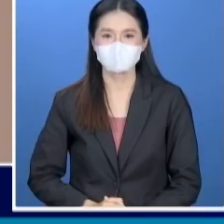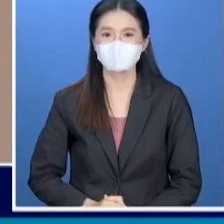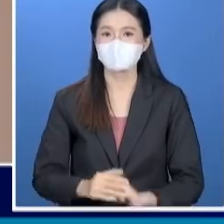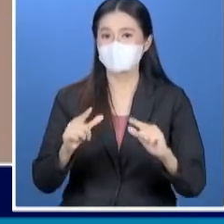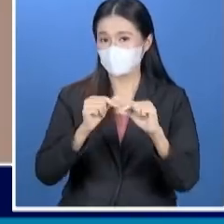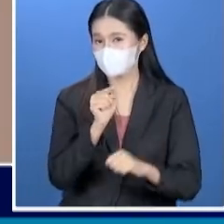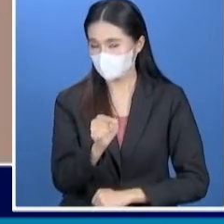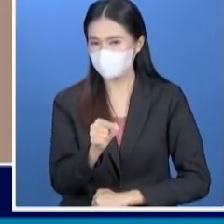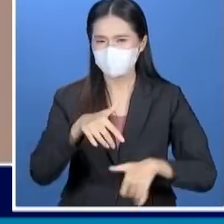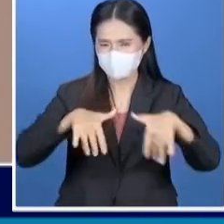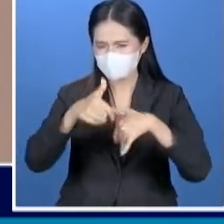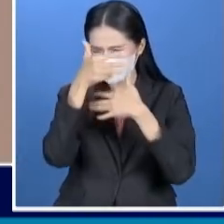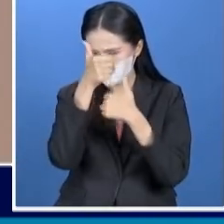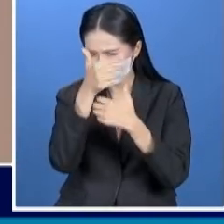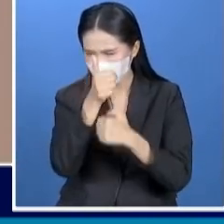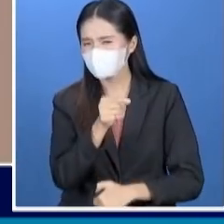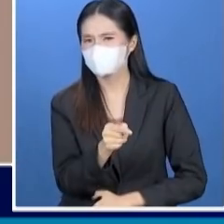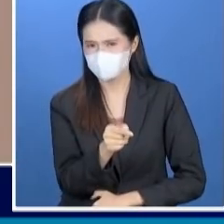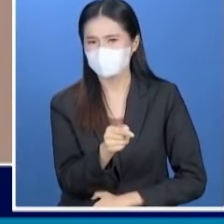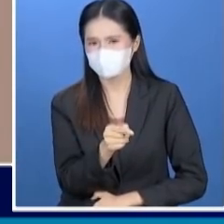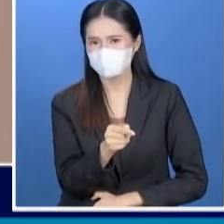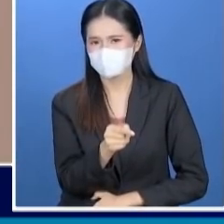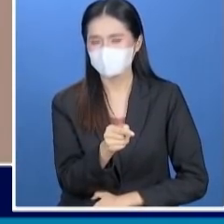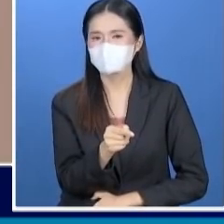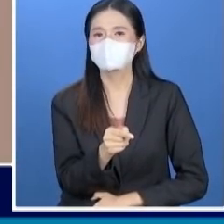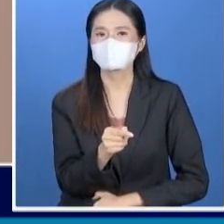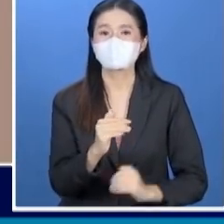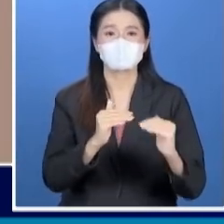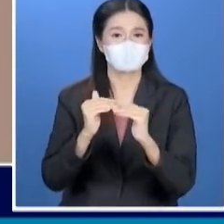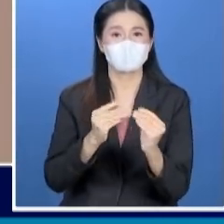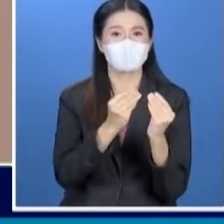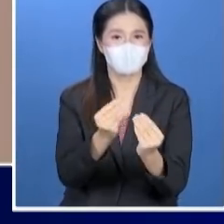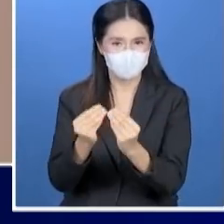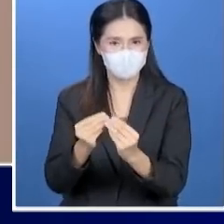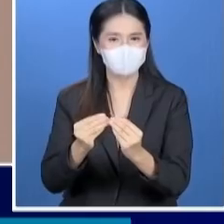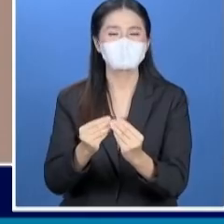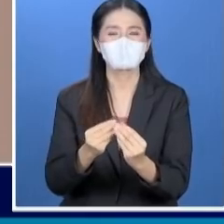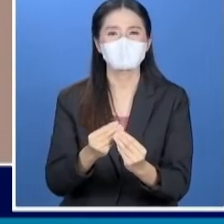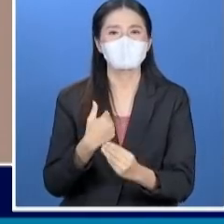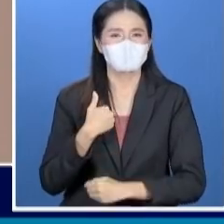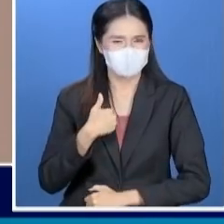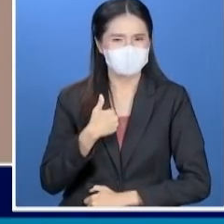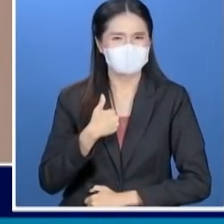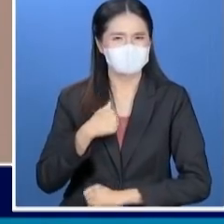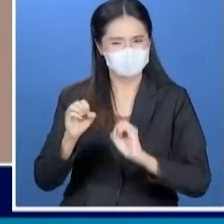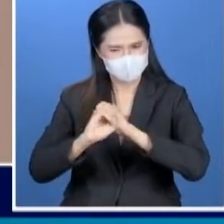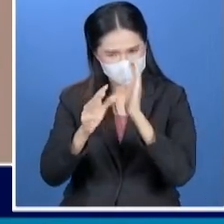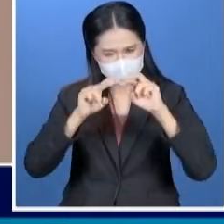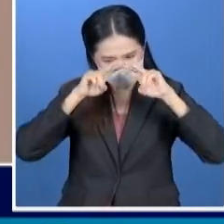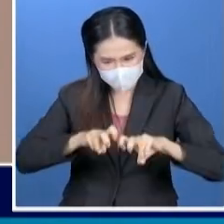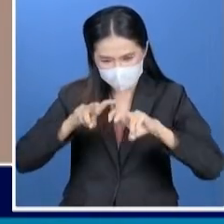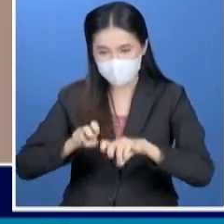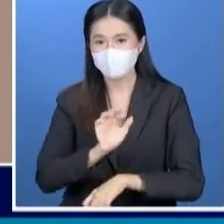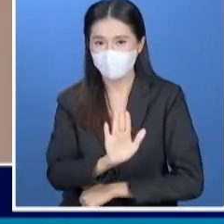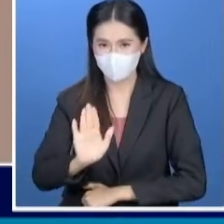คดีนี้เป็นคดีที่ประชาชนให้ความสนใจและเพื่อความยุติธรรมโปร่งใสรอบคอบในการสืบสวนสอ